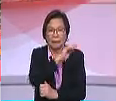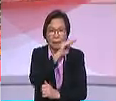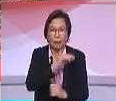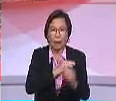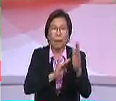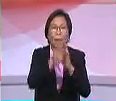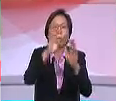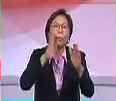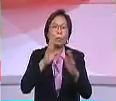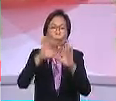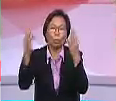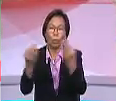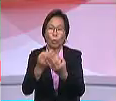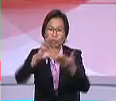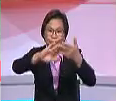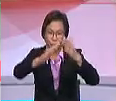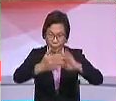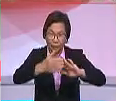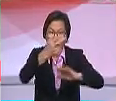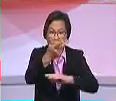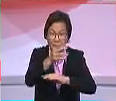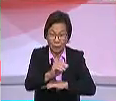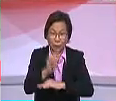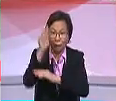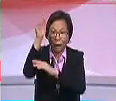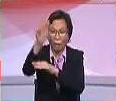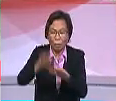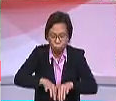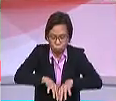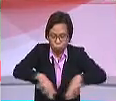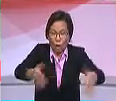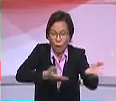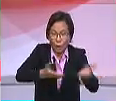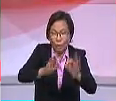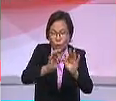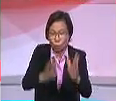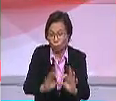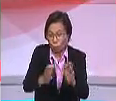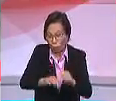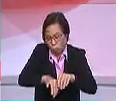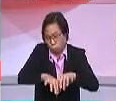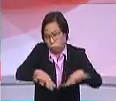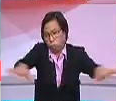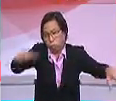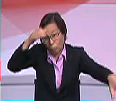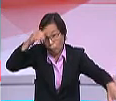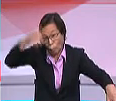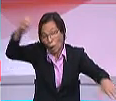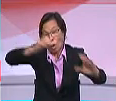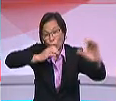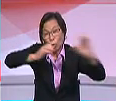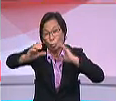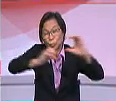Wanita, Keluarga dan Masyarakat. Dalam pada itu, RTM juga akan memperluas perkhidmatan jurubahasa isyarat menerusi konsep